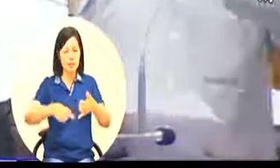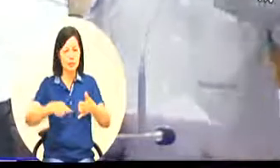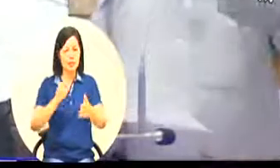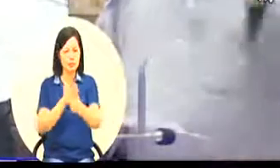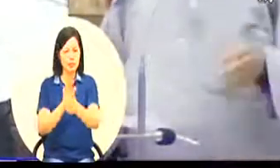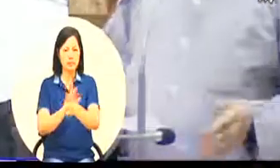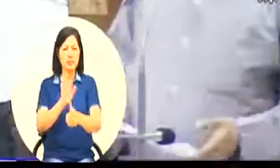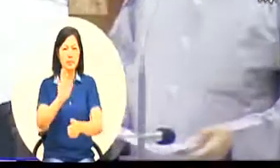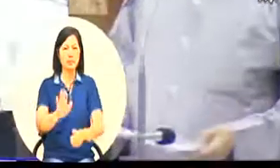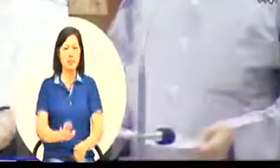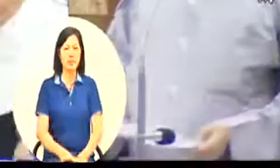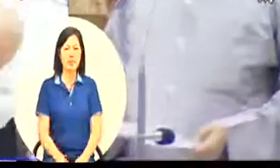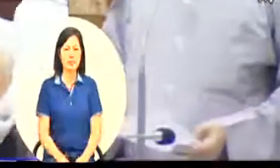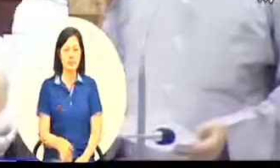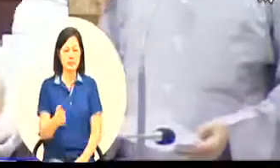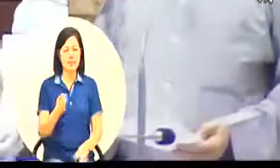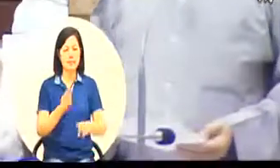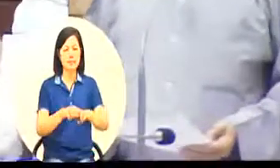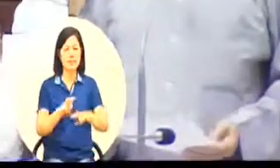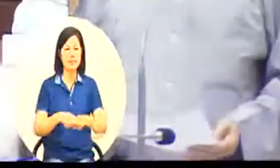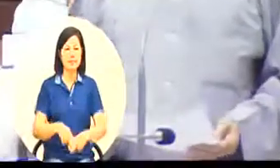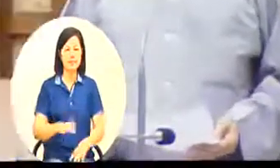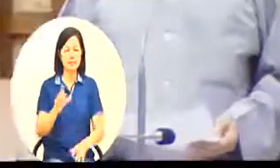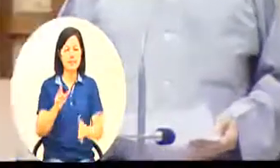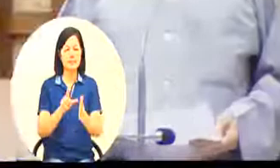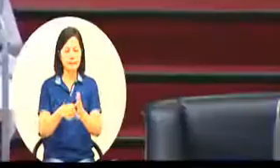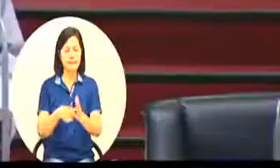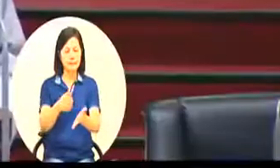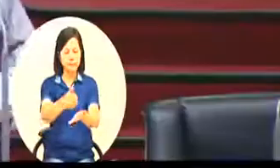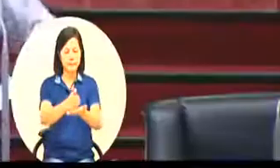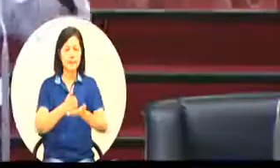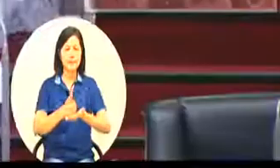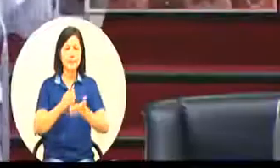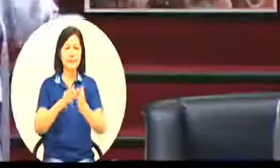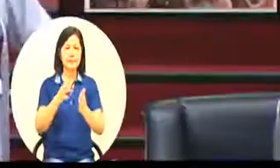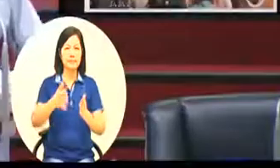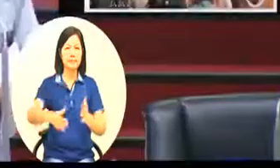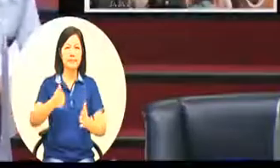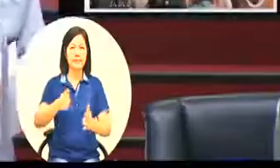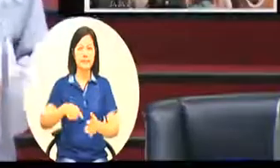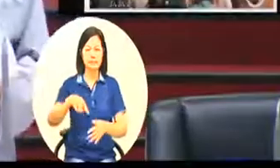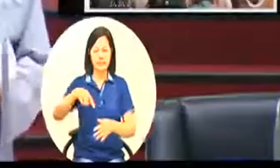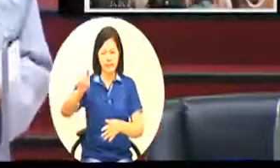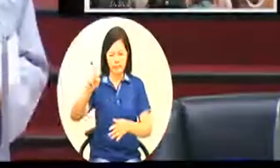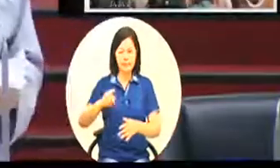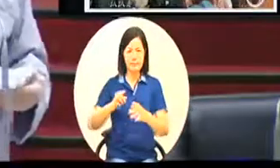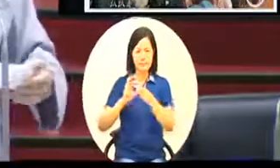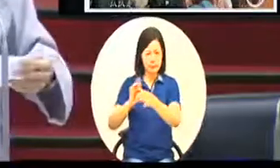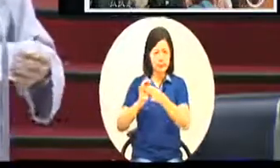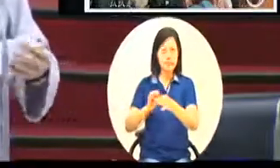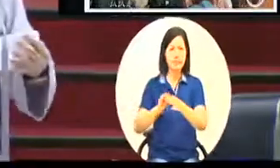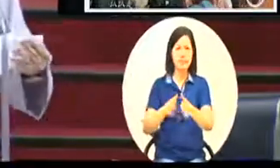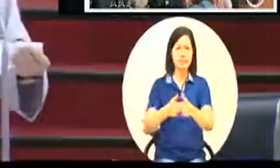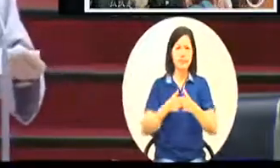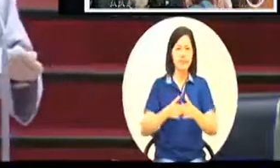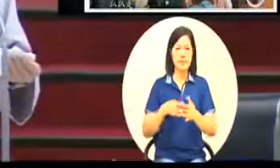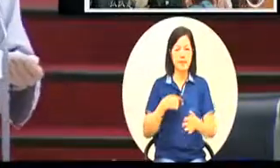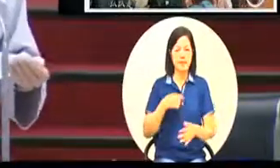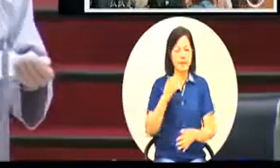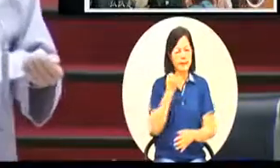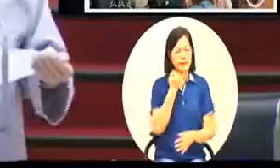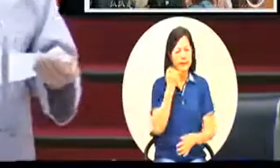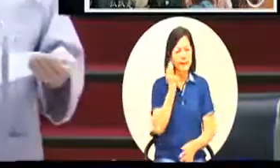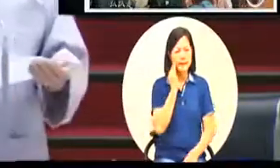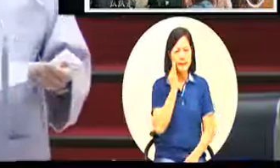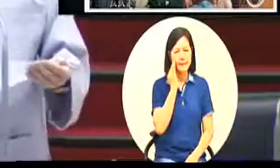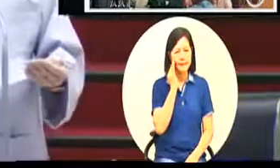好，谢谢请坐下吼、有时间当请局长有哪陈局长伊甲关照一下，咱真啊真唔甘啦，实